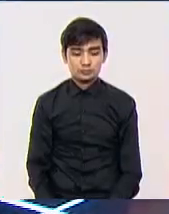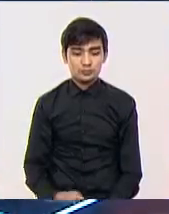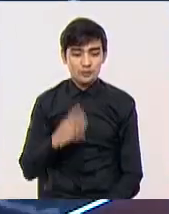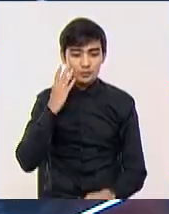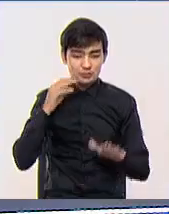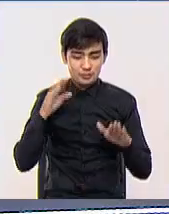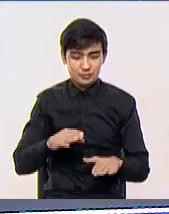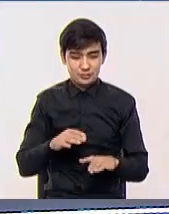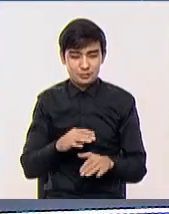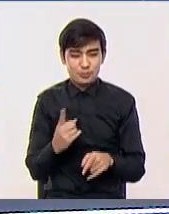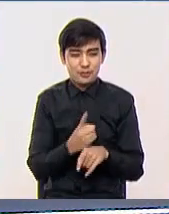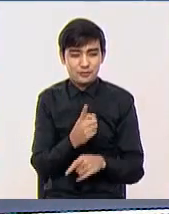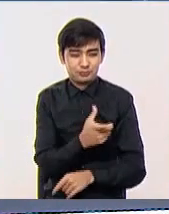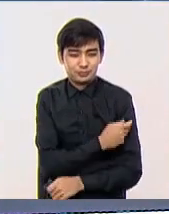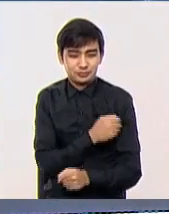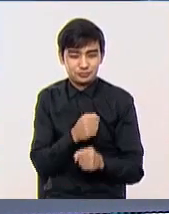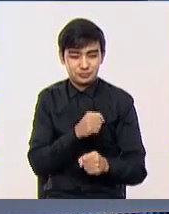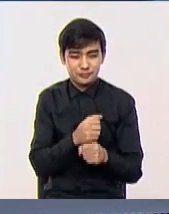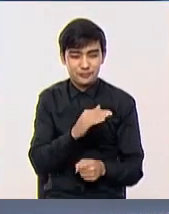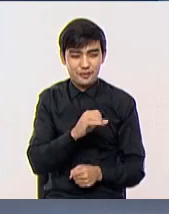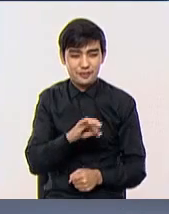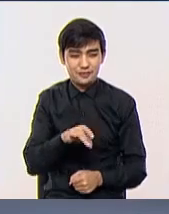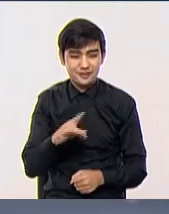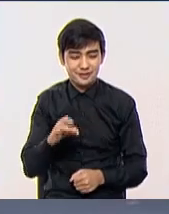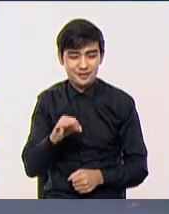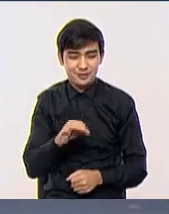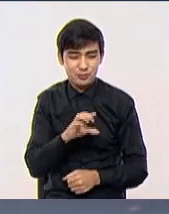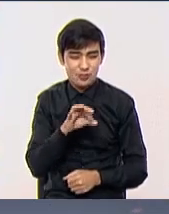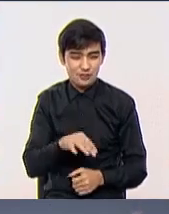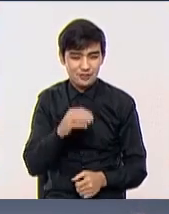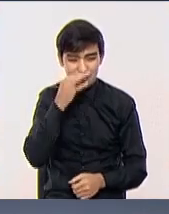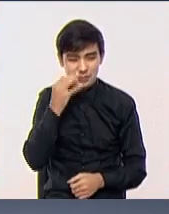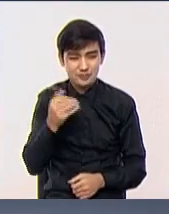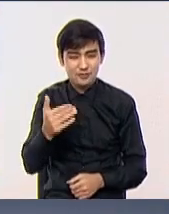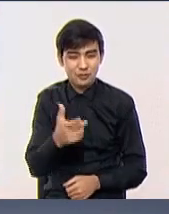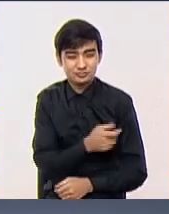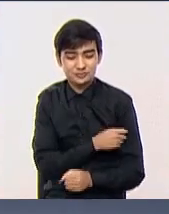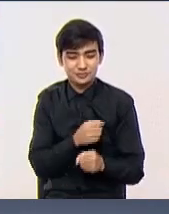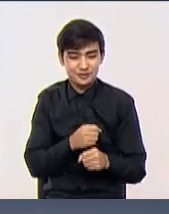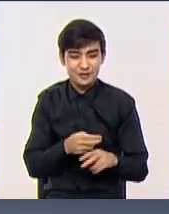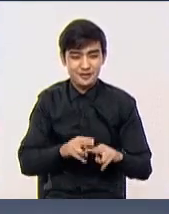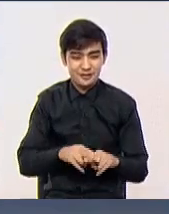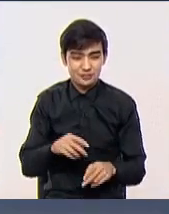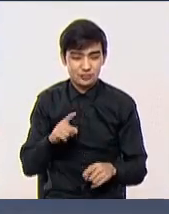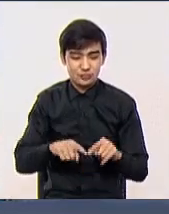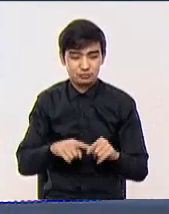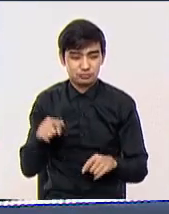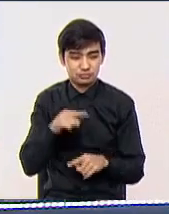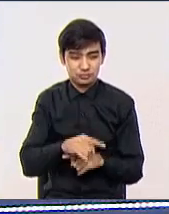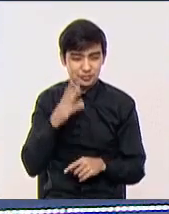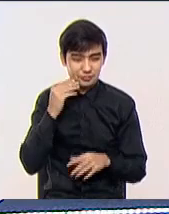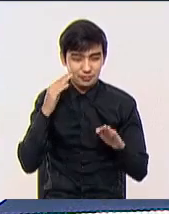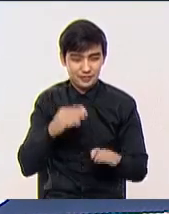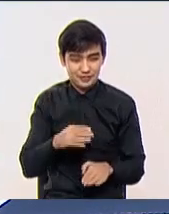В Алматы ожидают первую партию вакцины Pfizer. Борт с немецко-американской прививкой должен с минуты на минуту приземлиться в